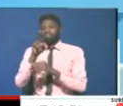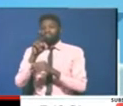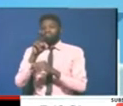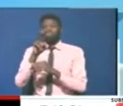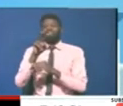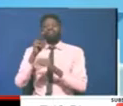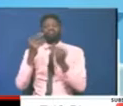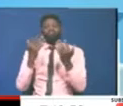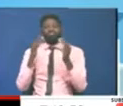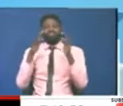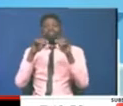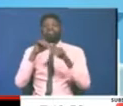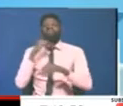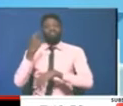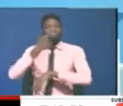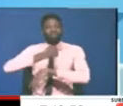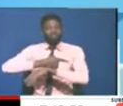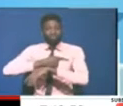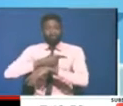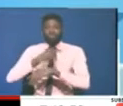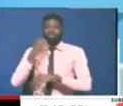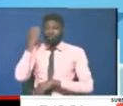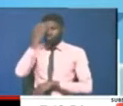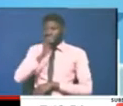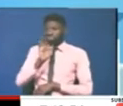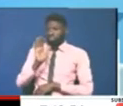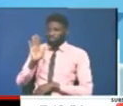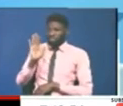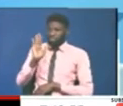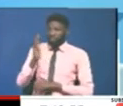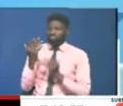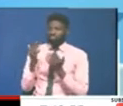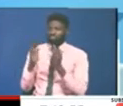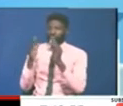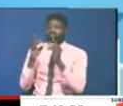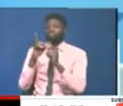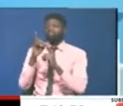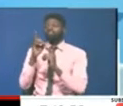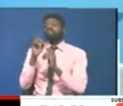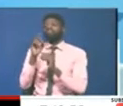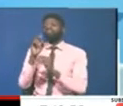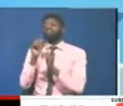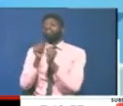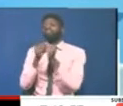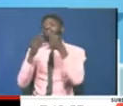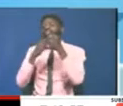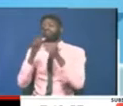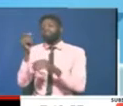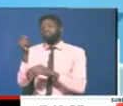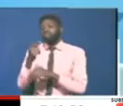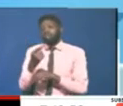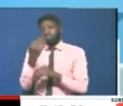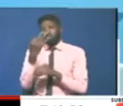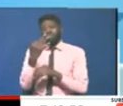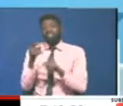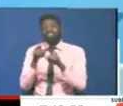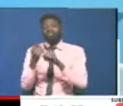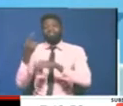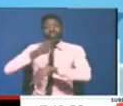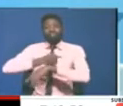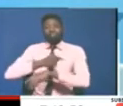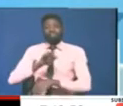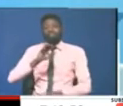ya bara Ulaya, hali ya kuwa baba imekuwa ikisherehekewa tarehe 19 mwezi Marchi kama siku ya Mtakatifu Joseph tangu enzi za kadri.